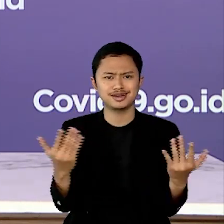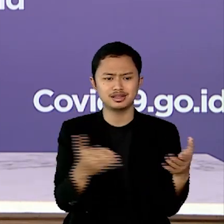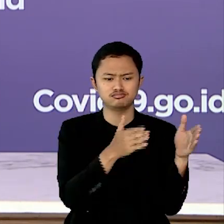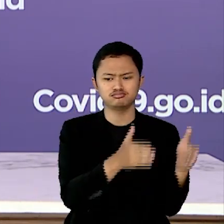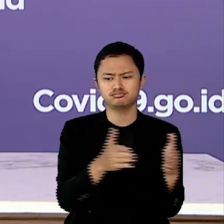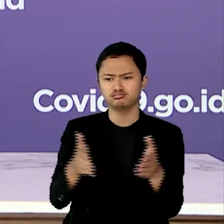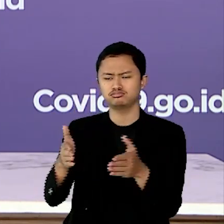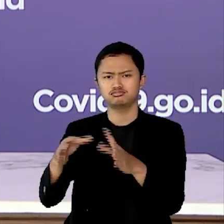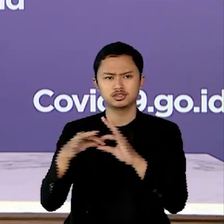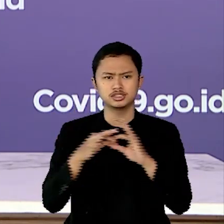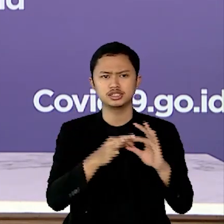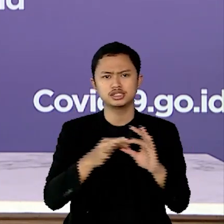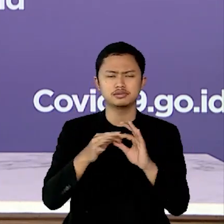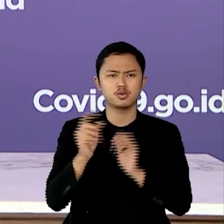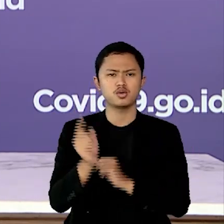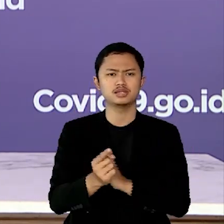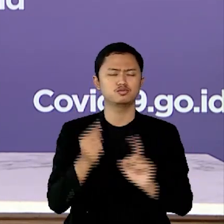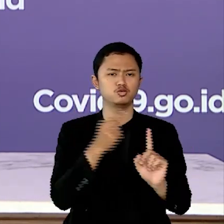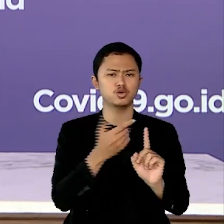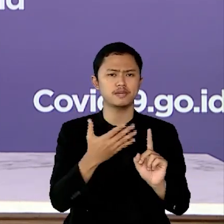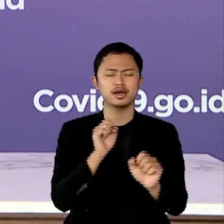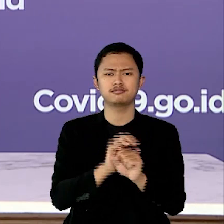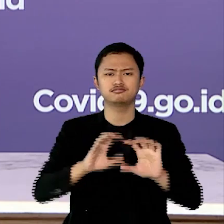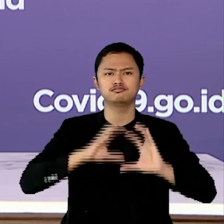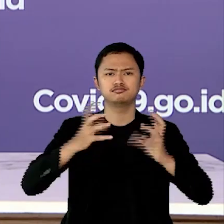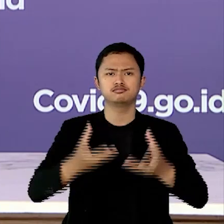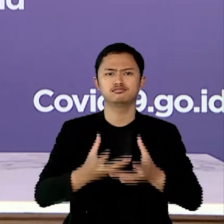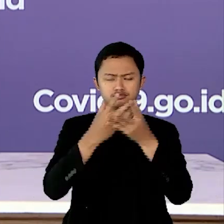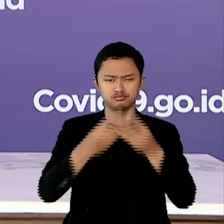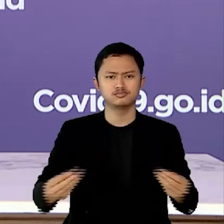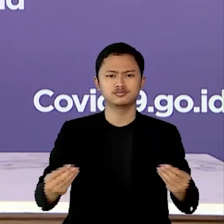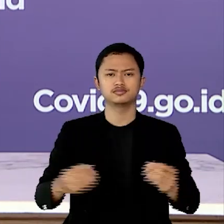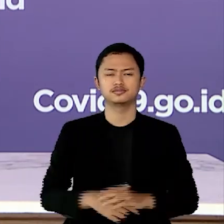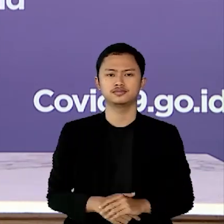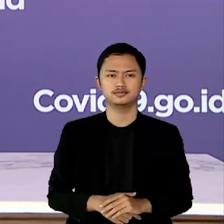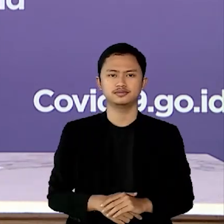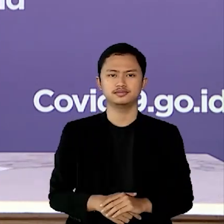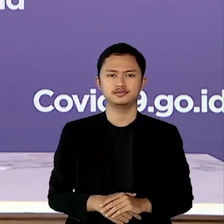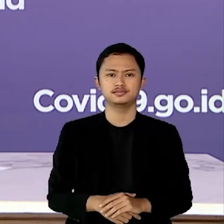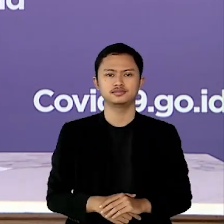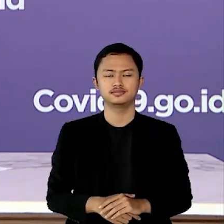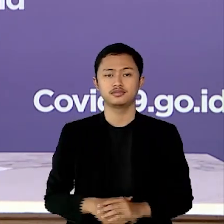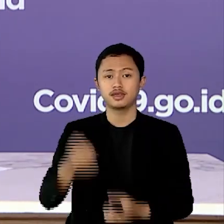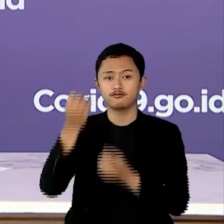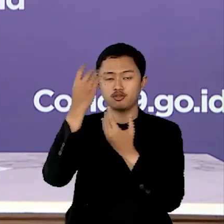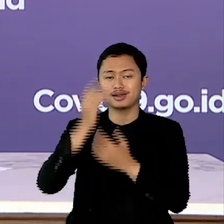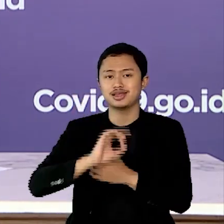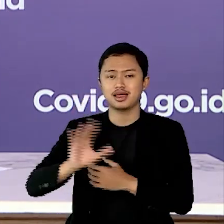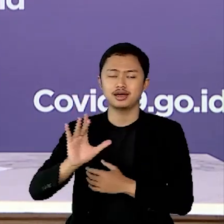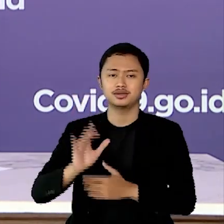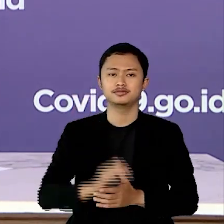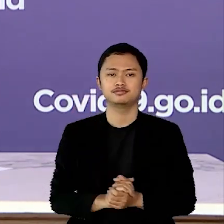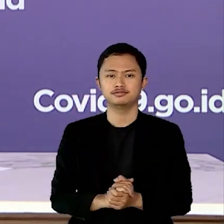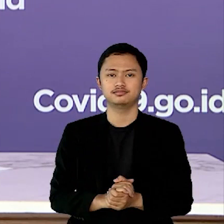serta lintas sektor untuk bekerjasama dalam menangani pandemic of 19 kemudian terkait update lainnya